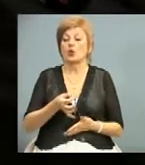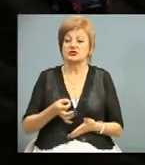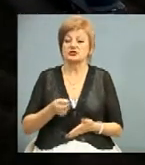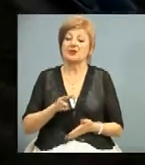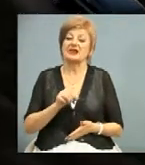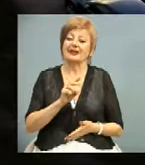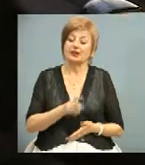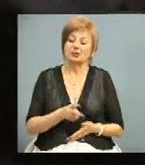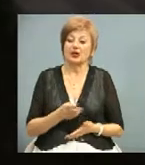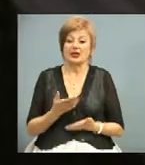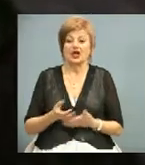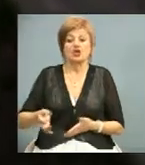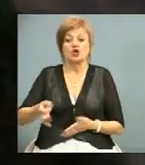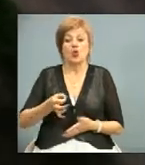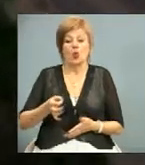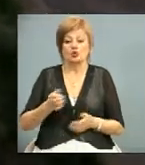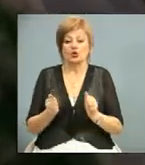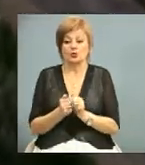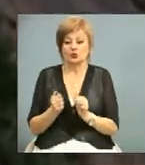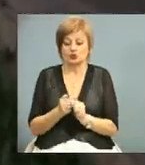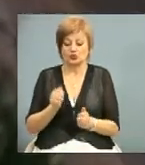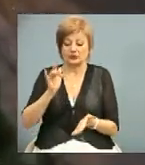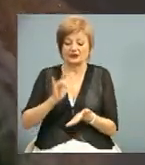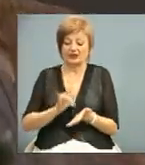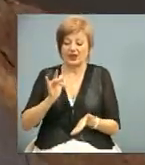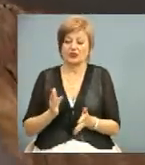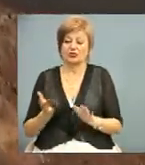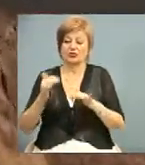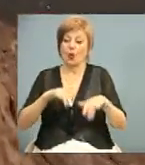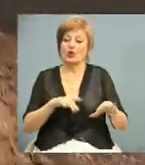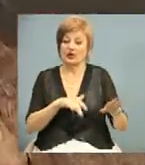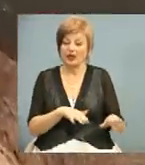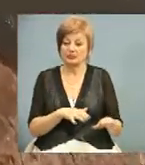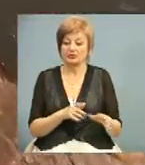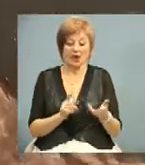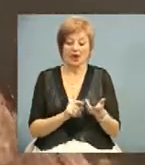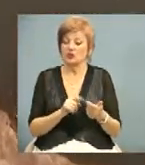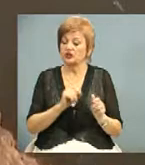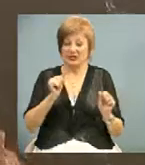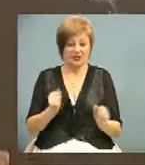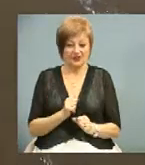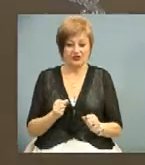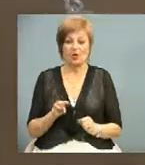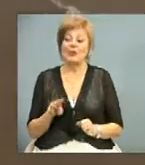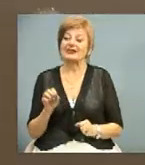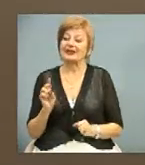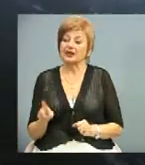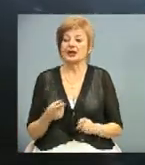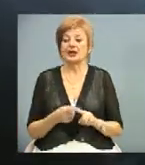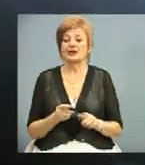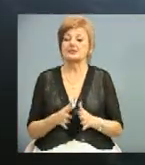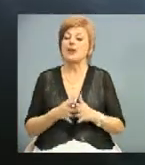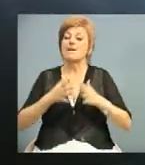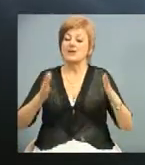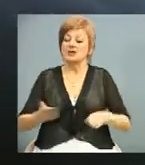Якщо острови є невеличкими частками суші посеред океану чи моря, та всіх їх полічити неможливо, то материки – це великі